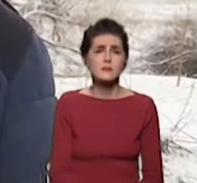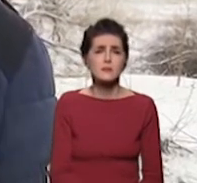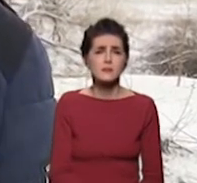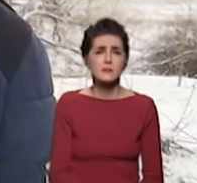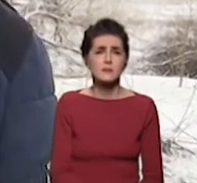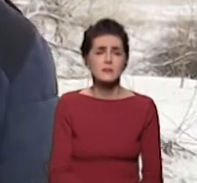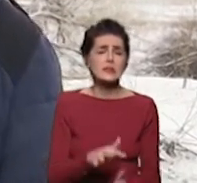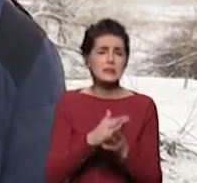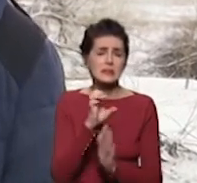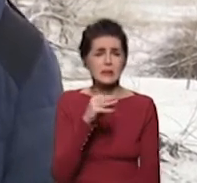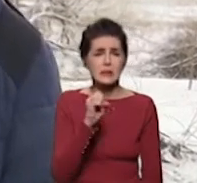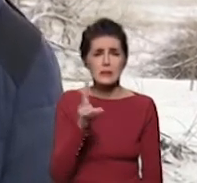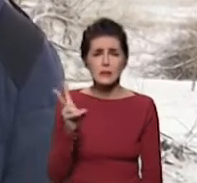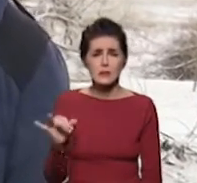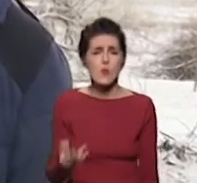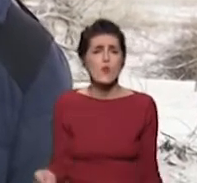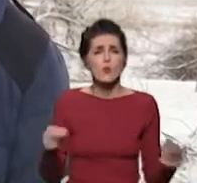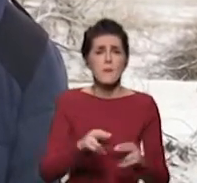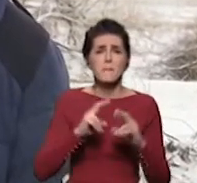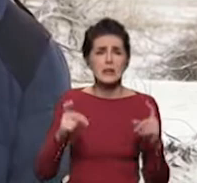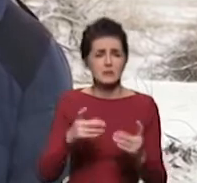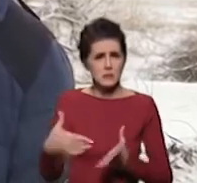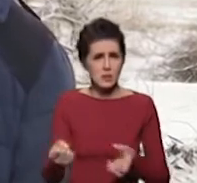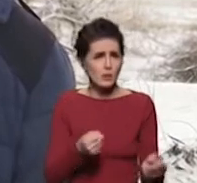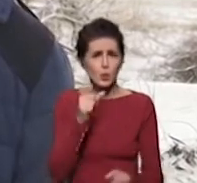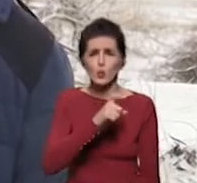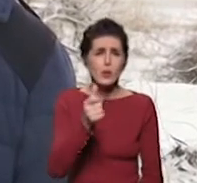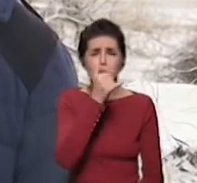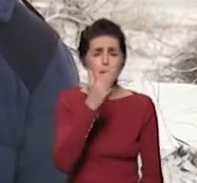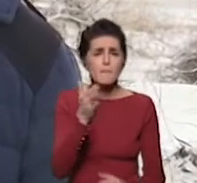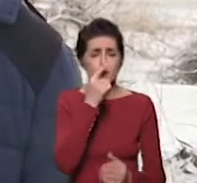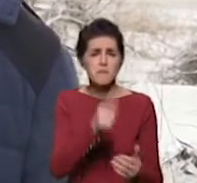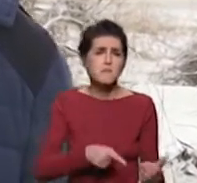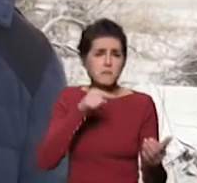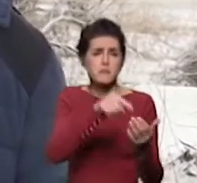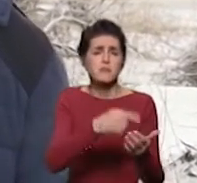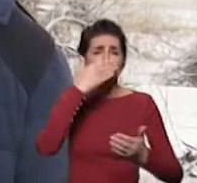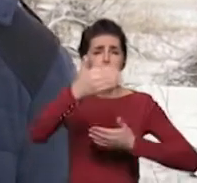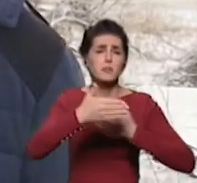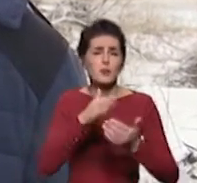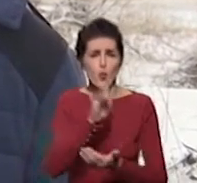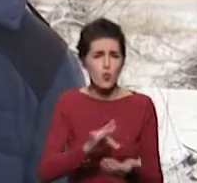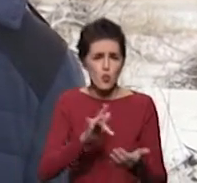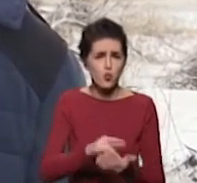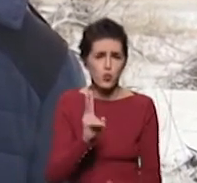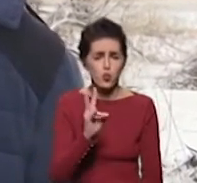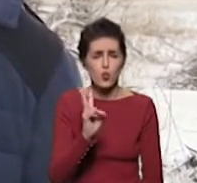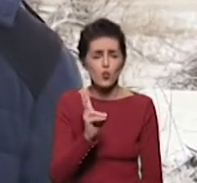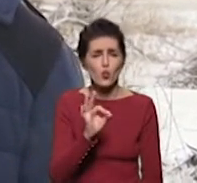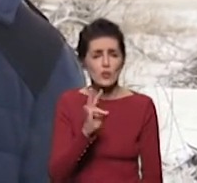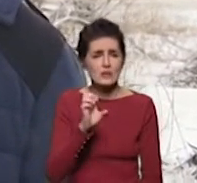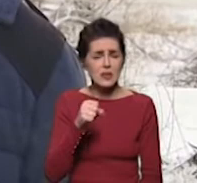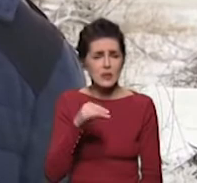Стінки залишаються без транспорту. Люди не можуть добратися до ближайшого міста Константинівки.